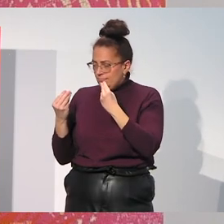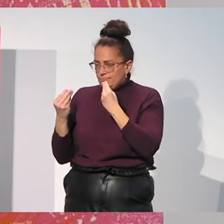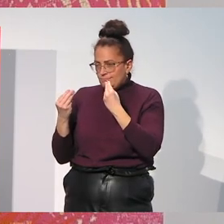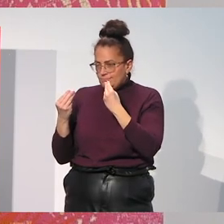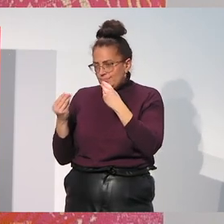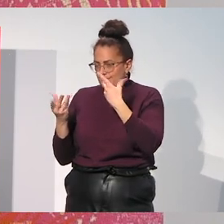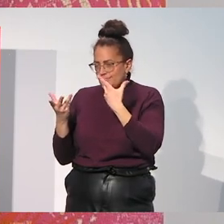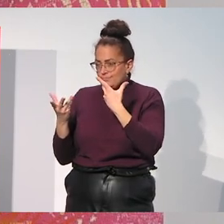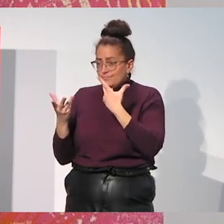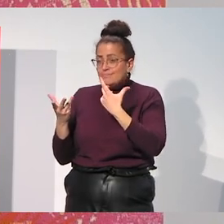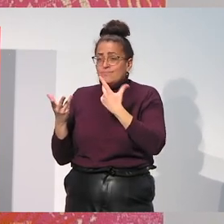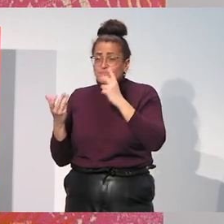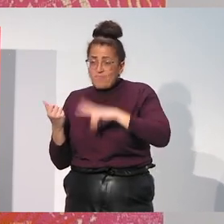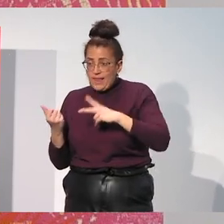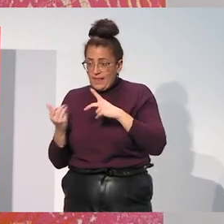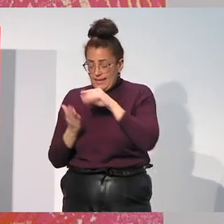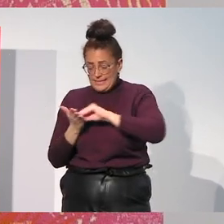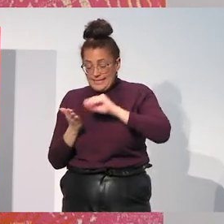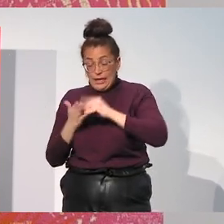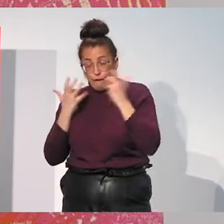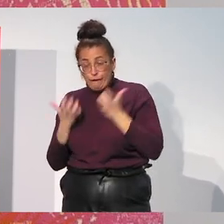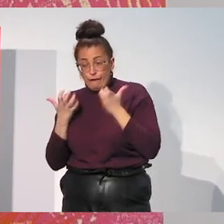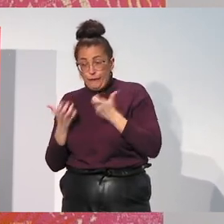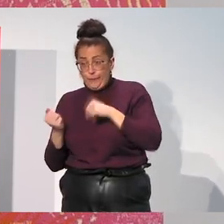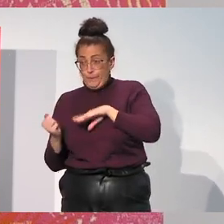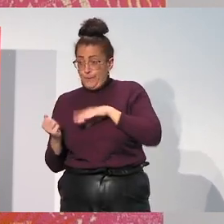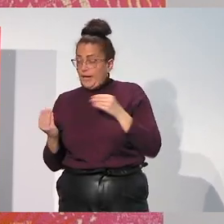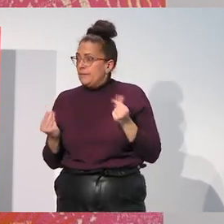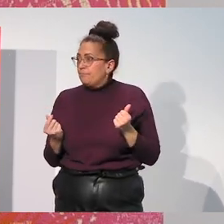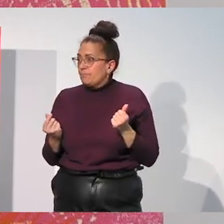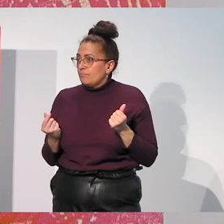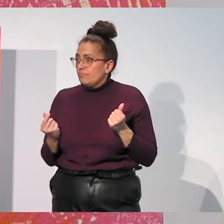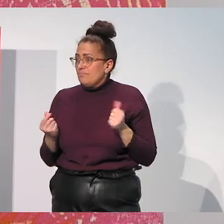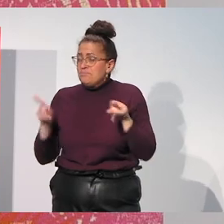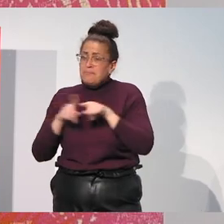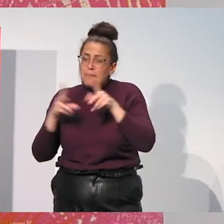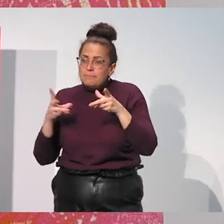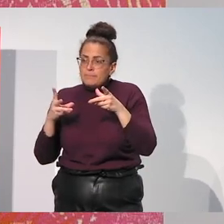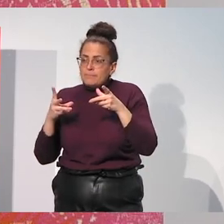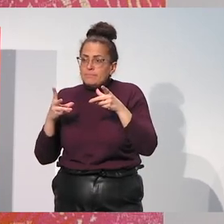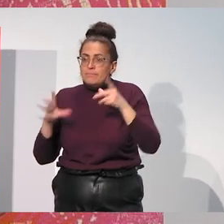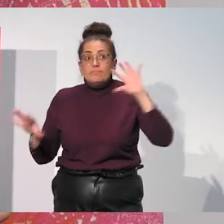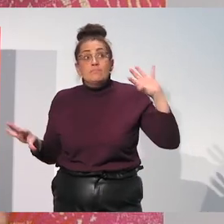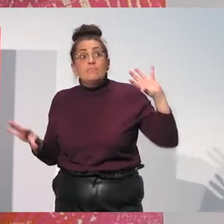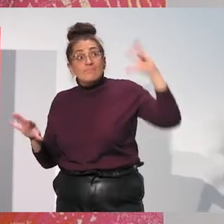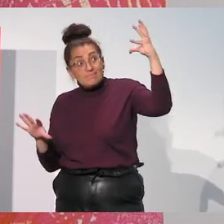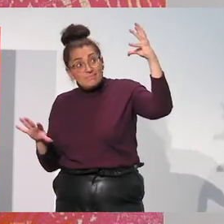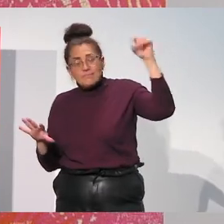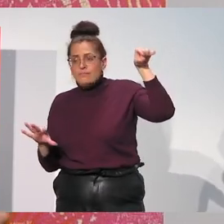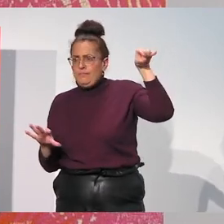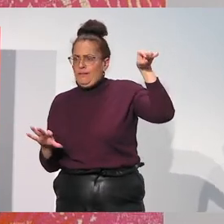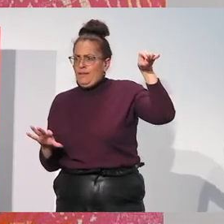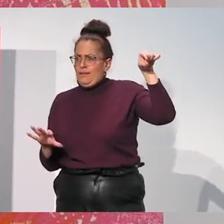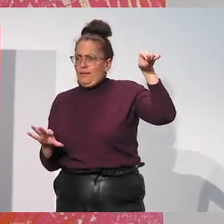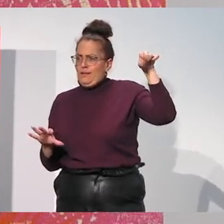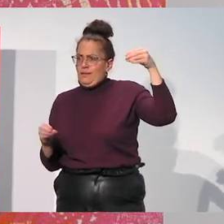c'est un étonnement, en fait, une sorte de paradoxe qui est contenu dans cet astre, qui est le soleil, qui